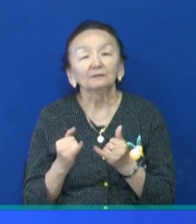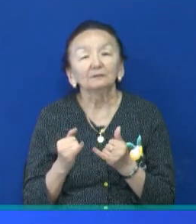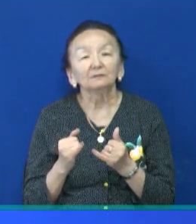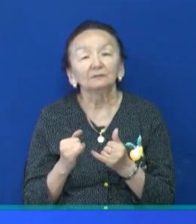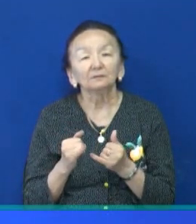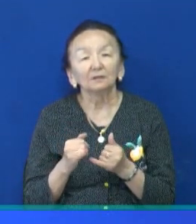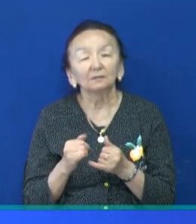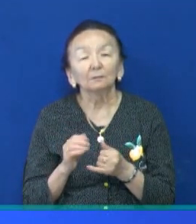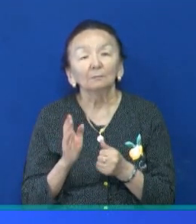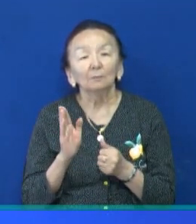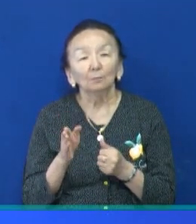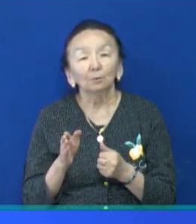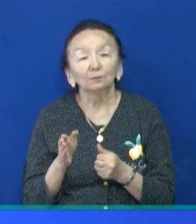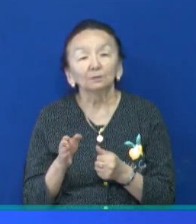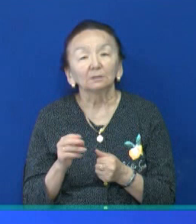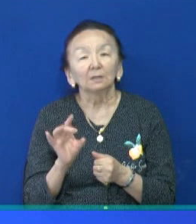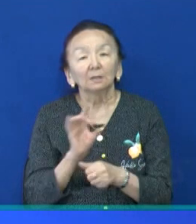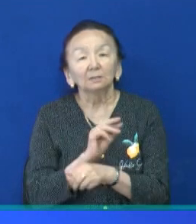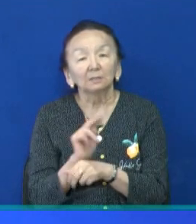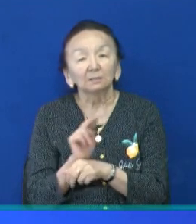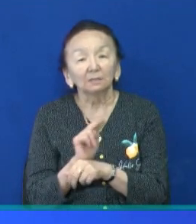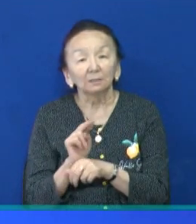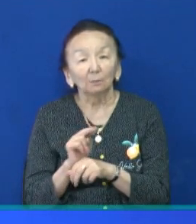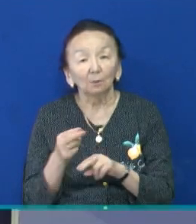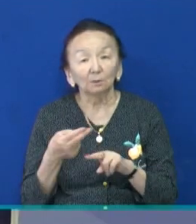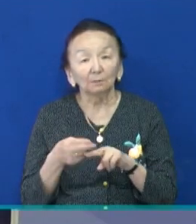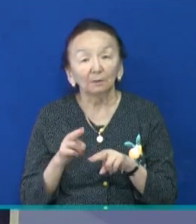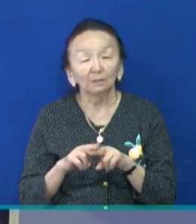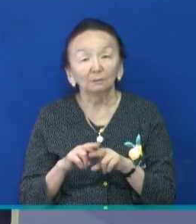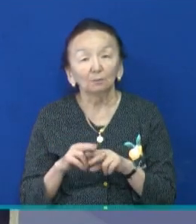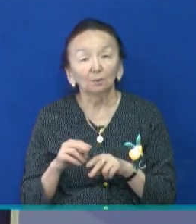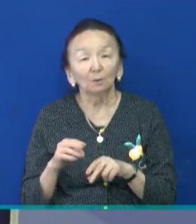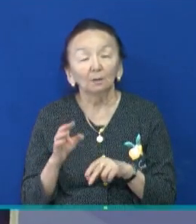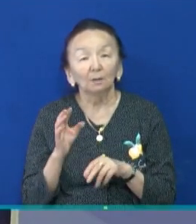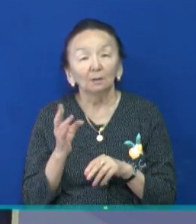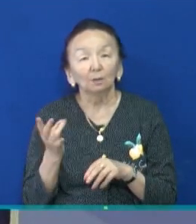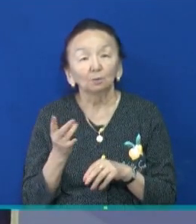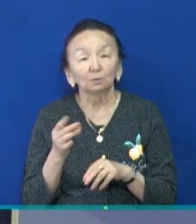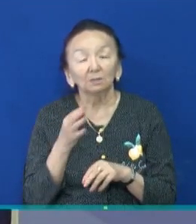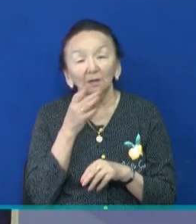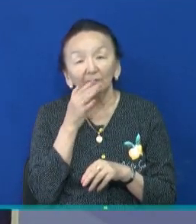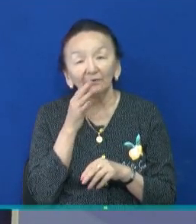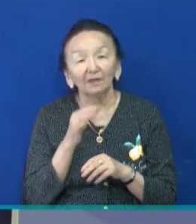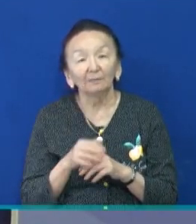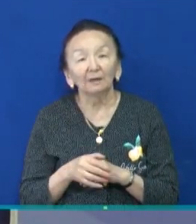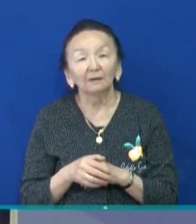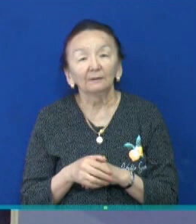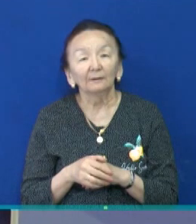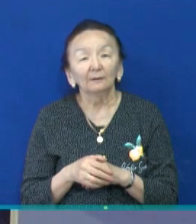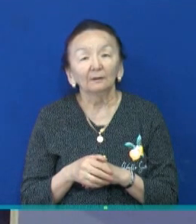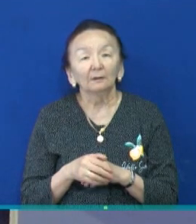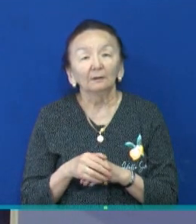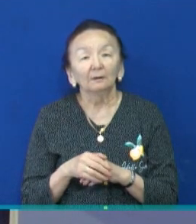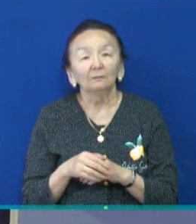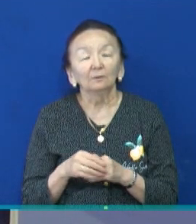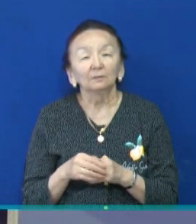цвет берет матчтарын несін табосын тәрізді жасаған, басқасын жасаймыз. Осы келесі жылы Құдай қаласа, егер премьер лига